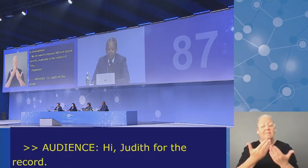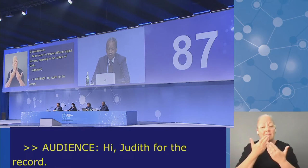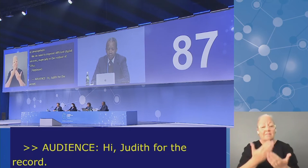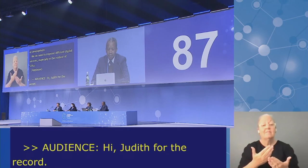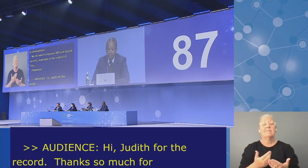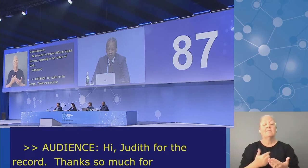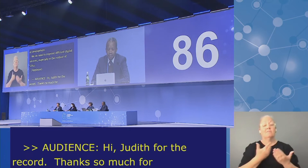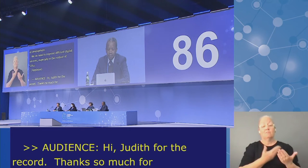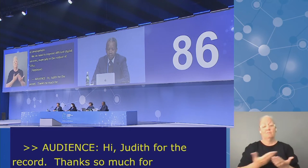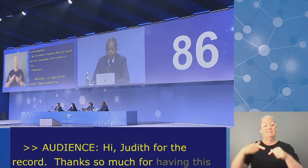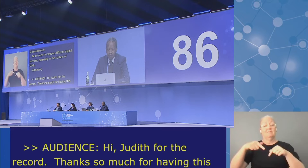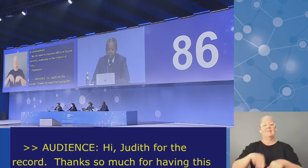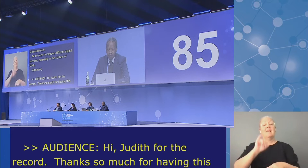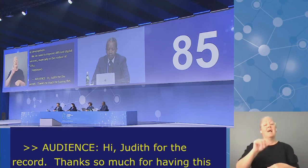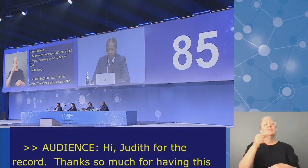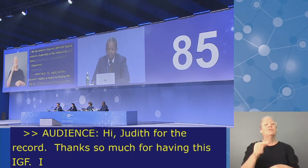Я